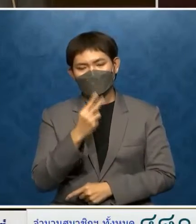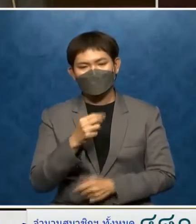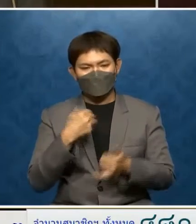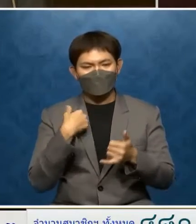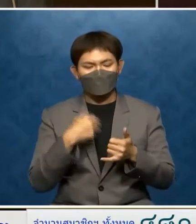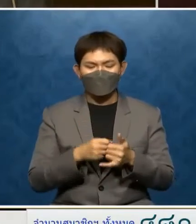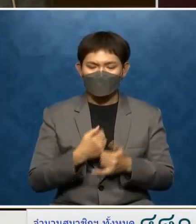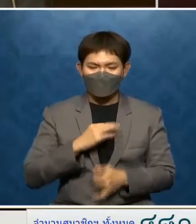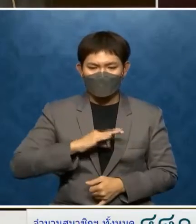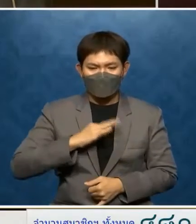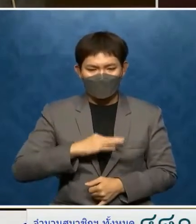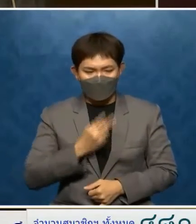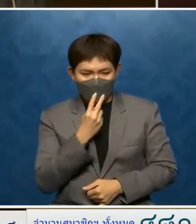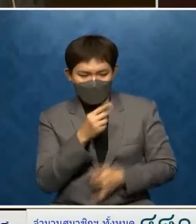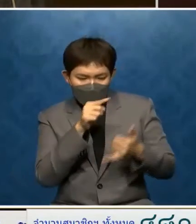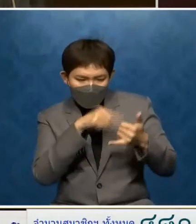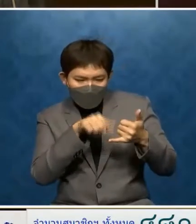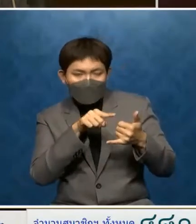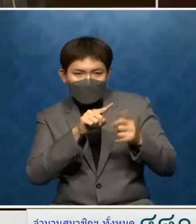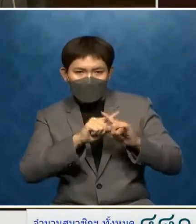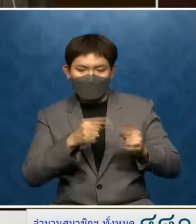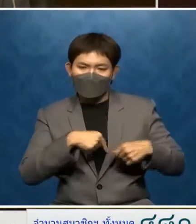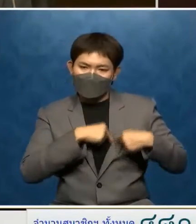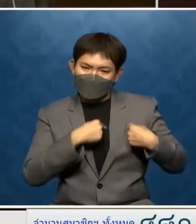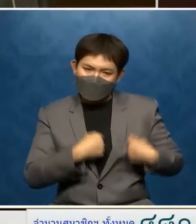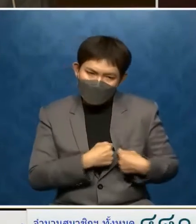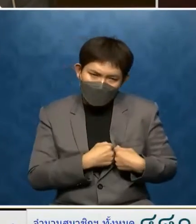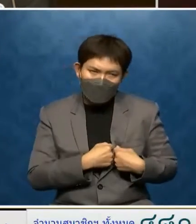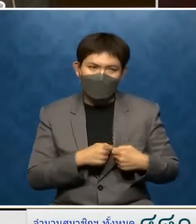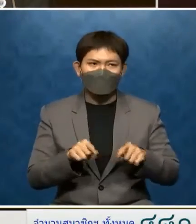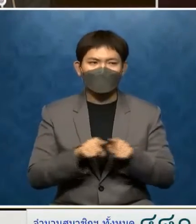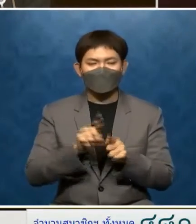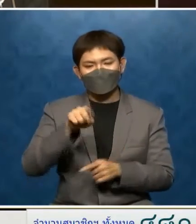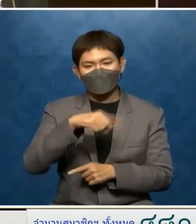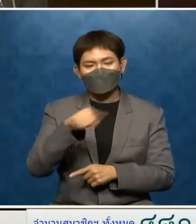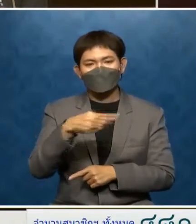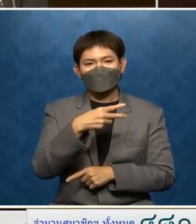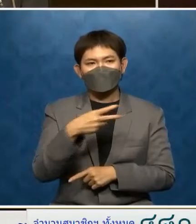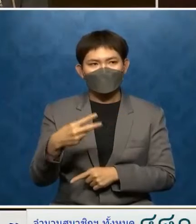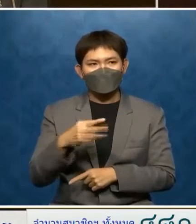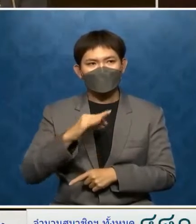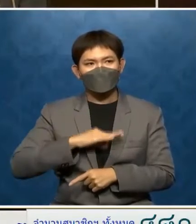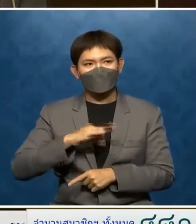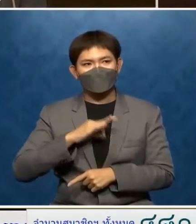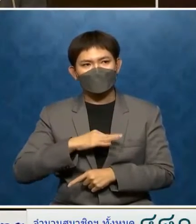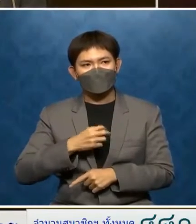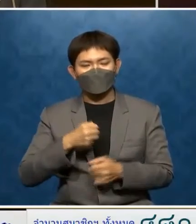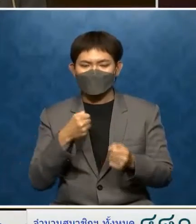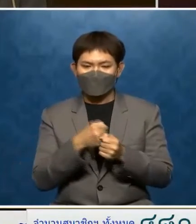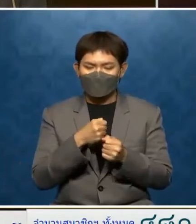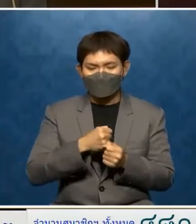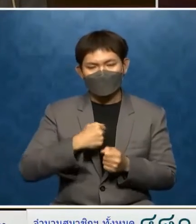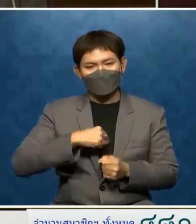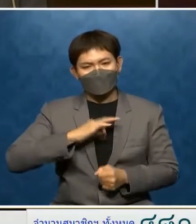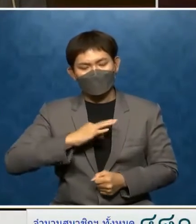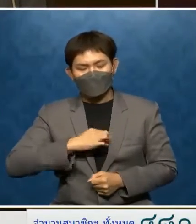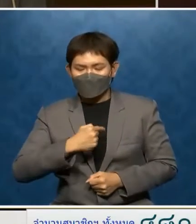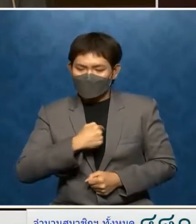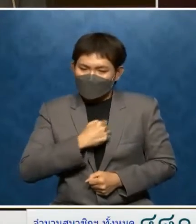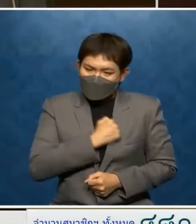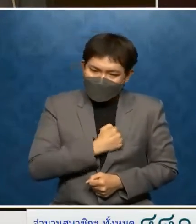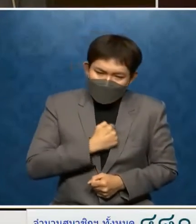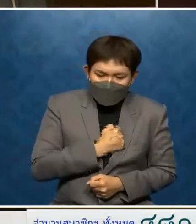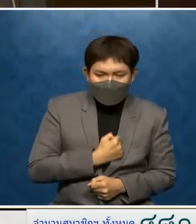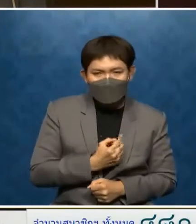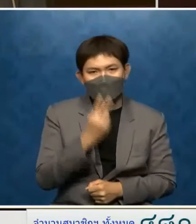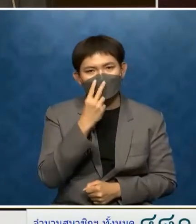แต่ทำร้ายทางดจิตใจหรือที่เขาเรยกวา White Torcherหรอวาทอลมานสีขาวนั้นเราไม่สามารถทจะเห็นบ